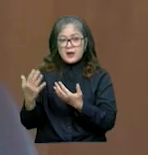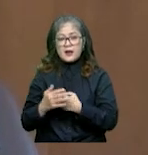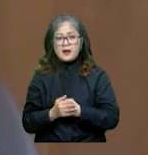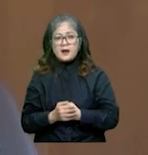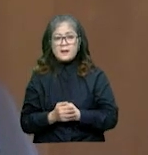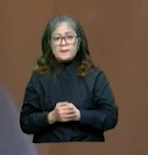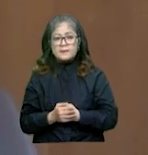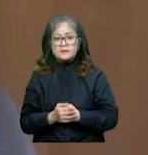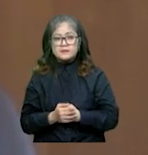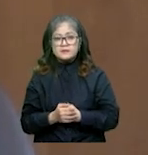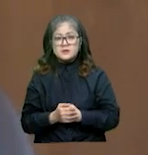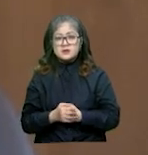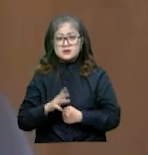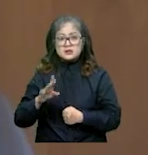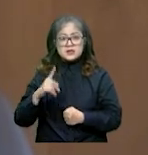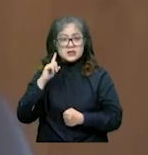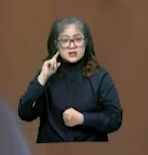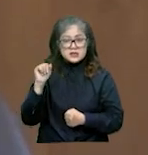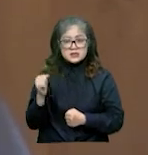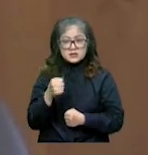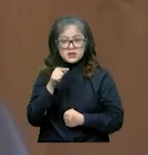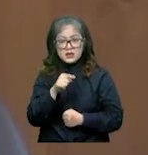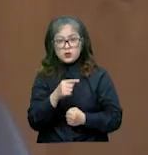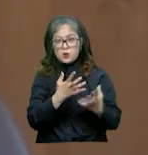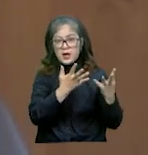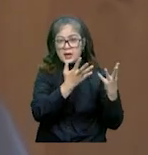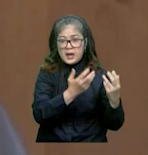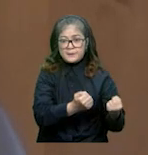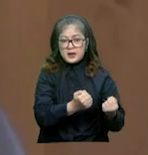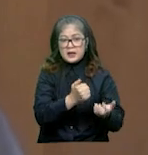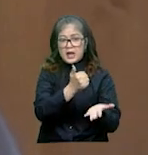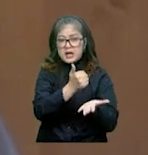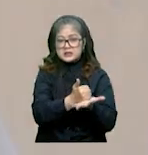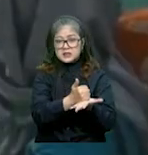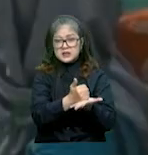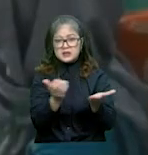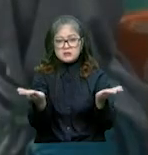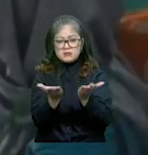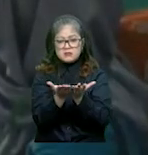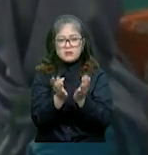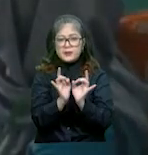harapan dengan kenyataan berbeda. Laki-laki itu kan tidak suka kalau dibanding-banding.